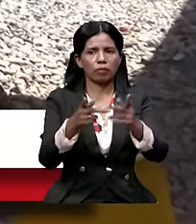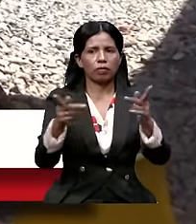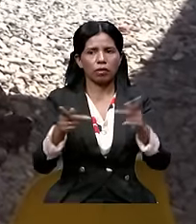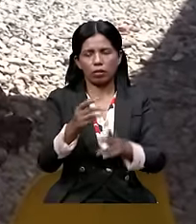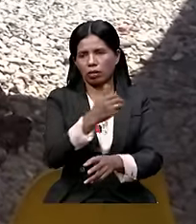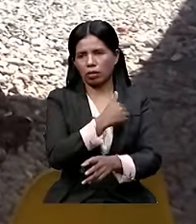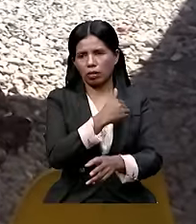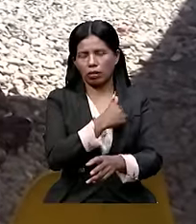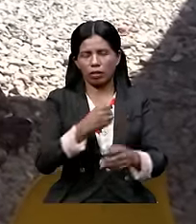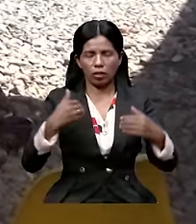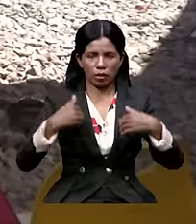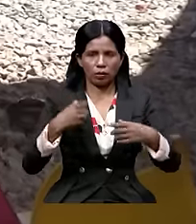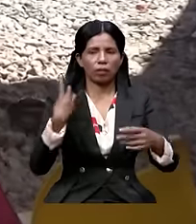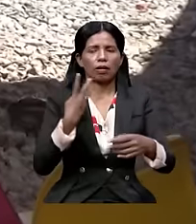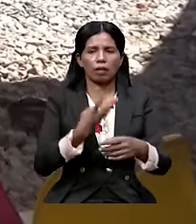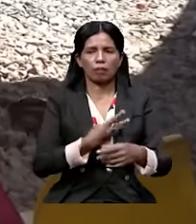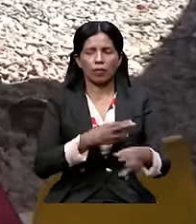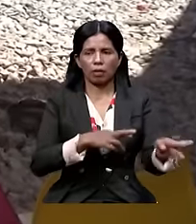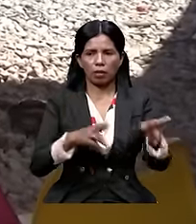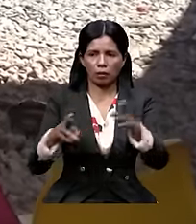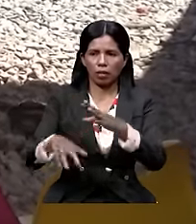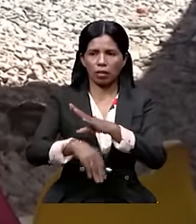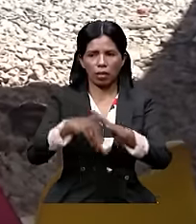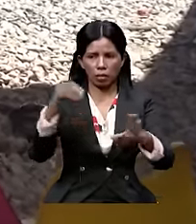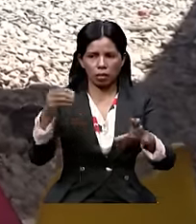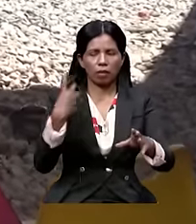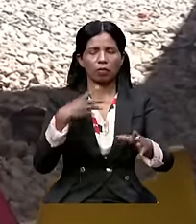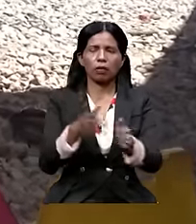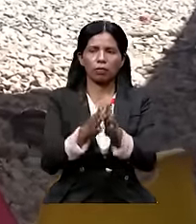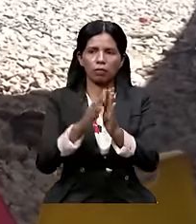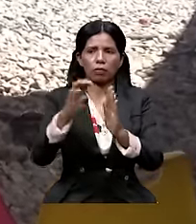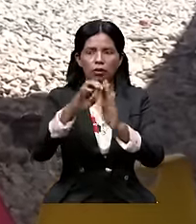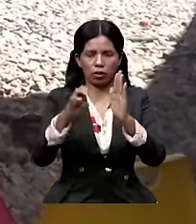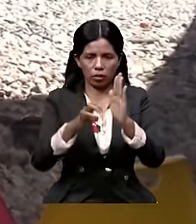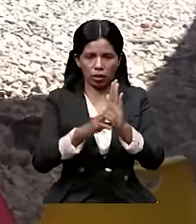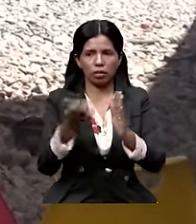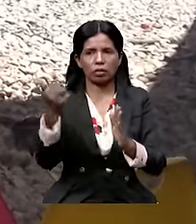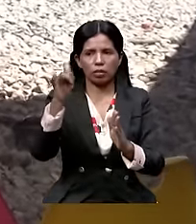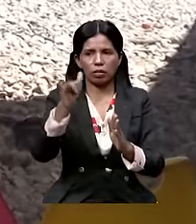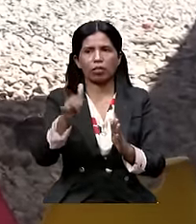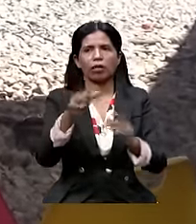sida iha ba ami ni pronto atu sai mas ami husu ba estadu sira atu